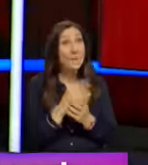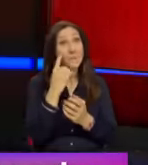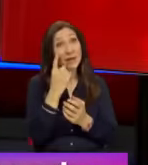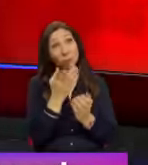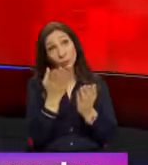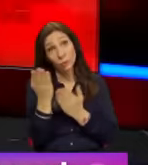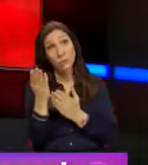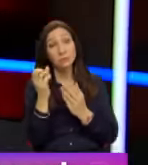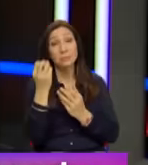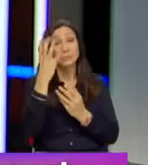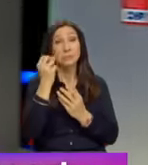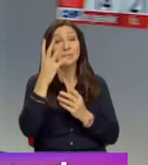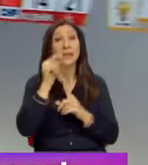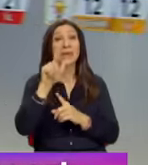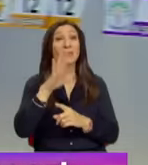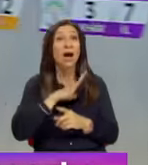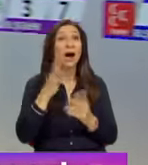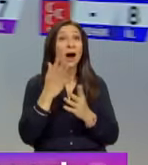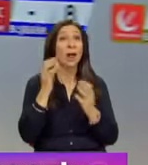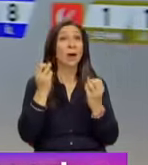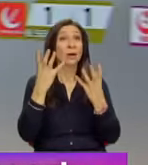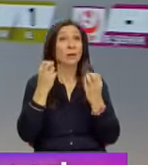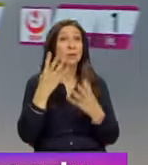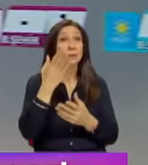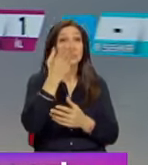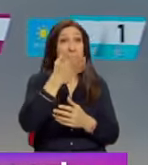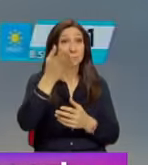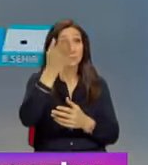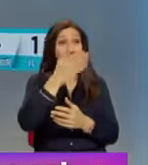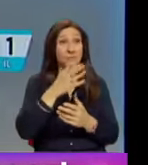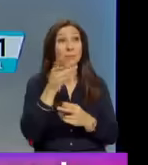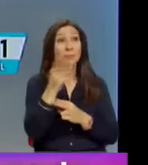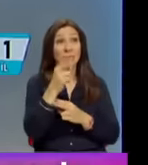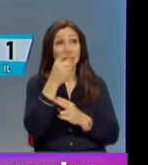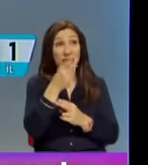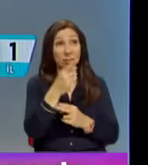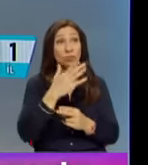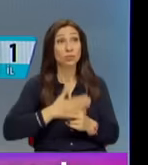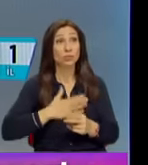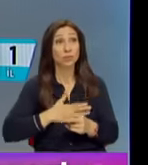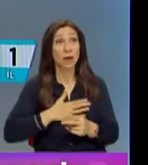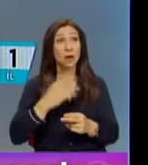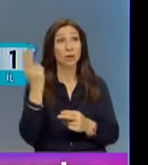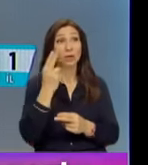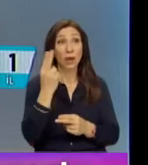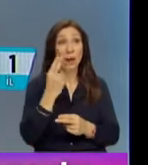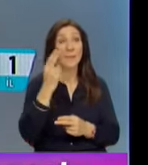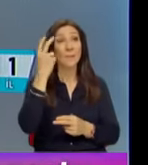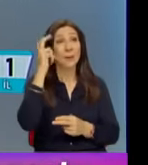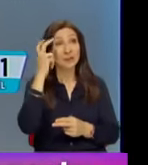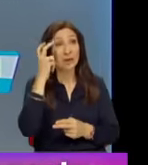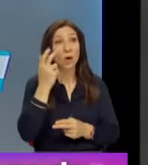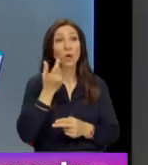buyurun, yanıp sönen iller var. Hala yanıp sönüyor bu illerde. Balıkesir, Bursa, Kütahya,